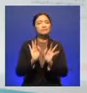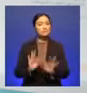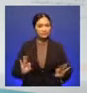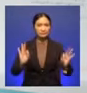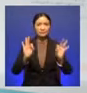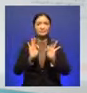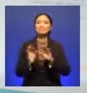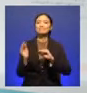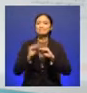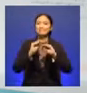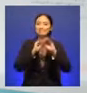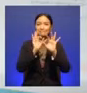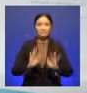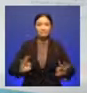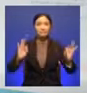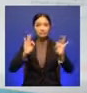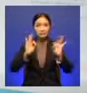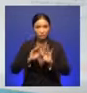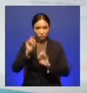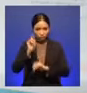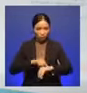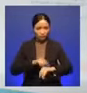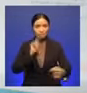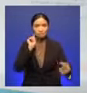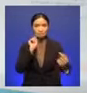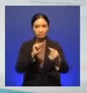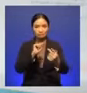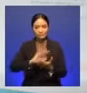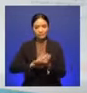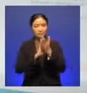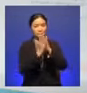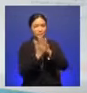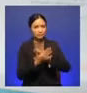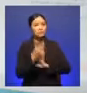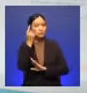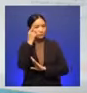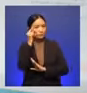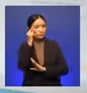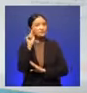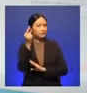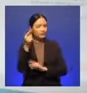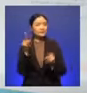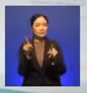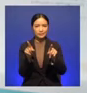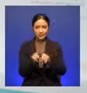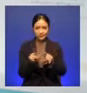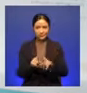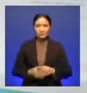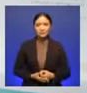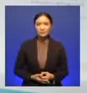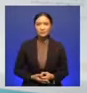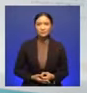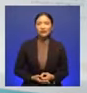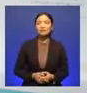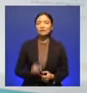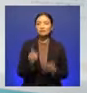ขึ้นนะครับเพราะฉะนั้นเราคงจะต้องถึงเวลาในการเปลี่ยนหมายเสร็จเหมือนกันในการมองเรื่องนี้แล้วก็คงจะเป็นโจทย์